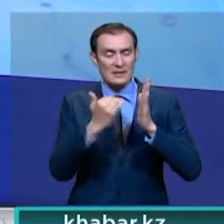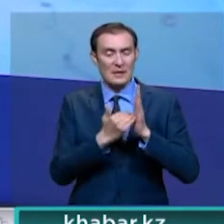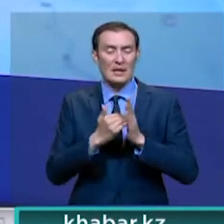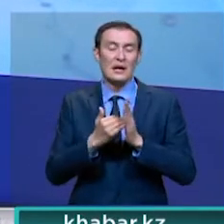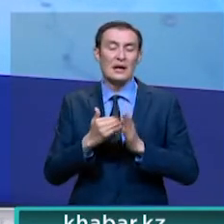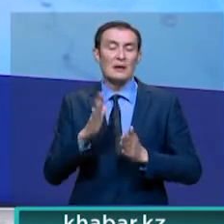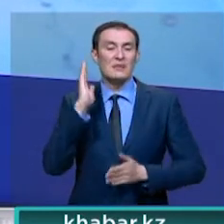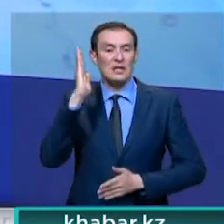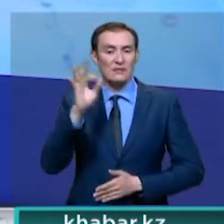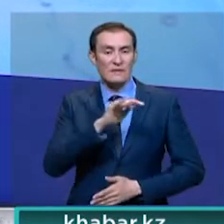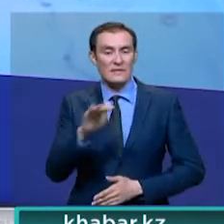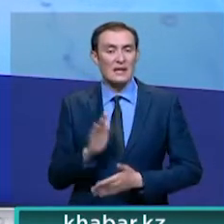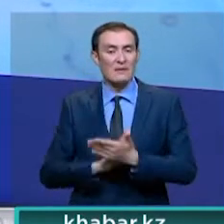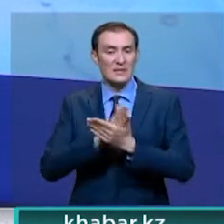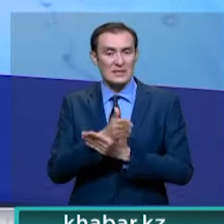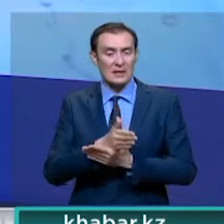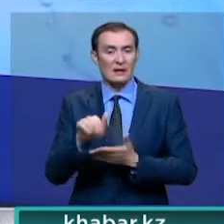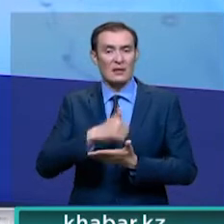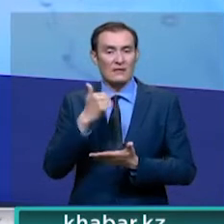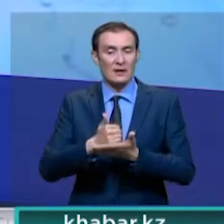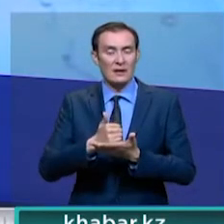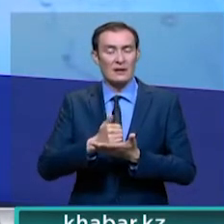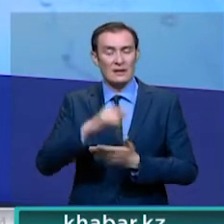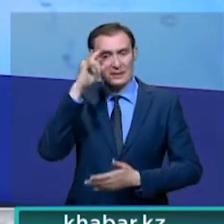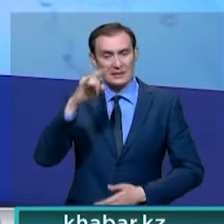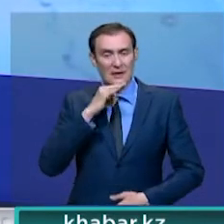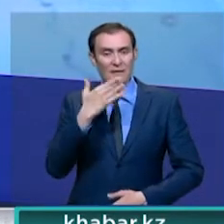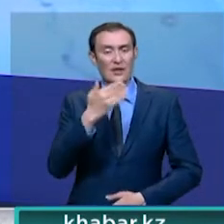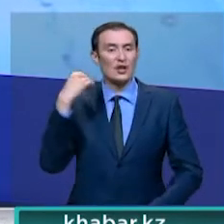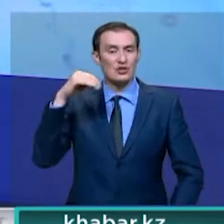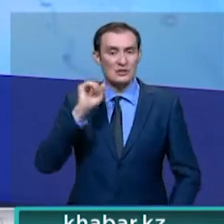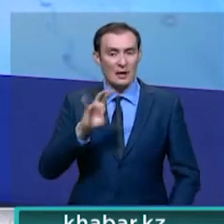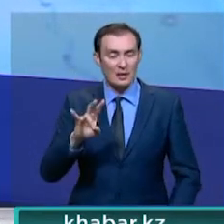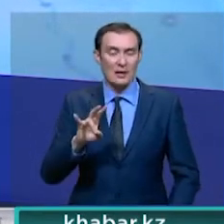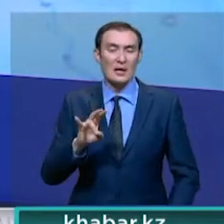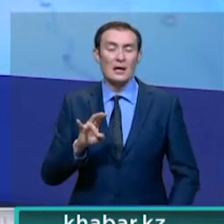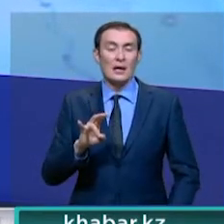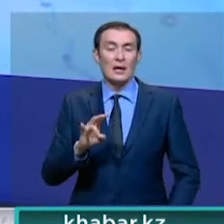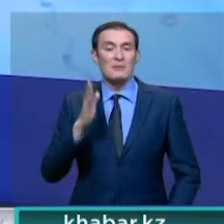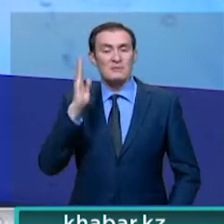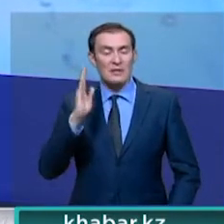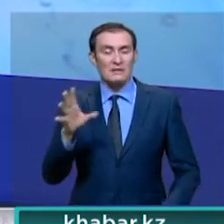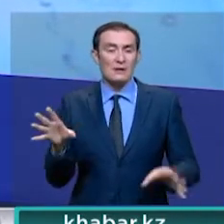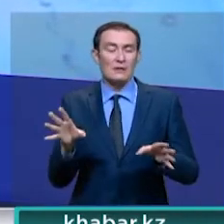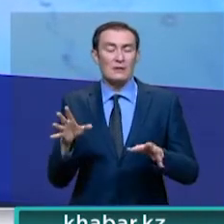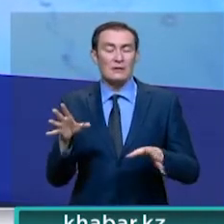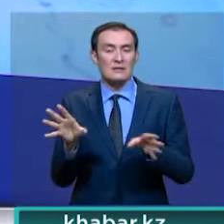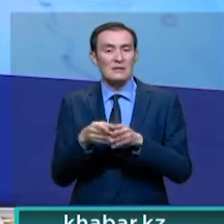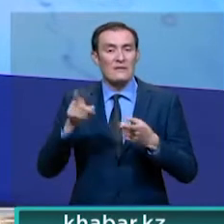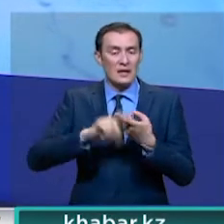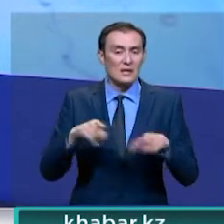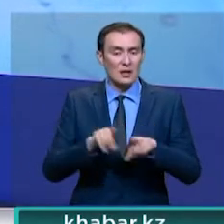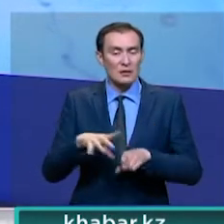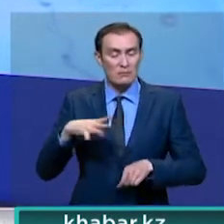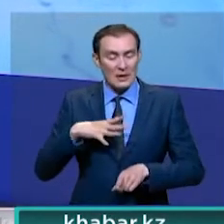предстоящего официального визита главы нашего государства в таджикистан перспективы межгосударственных связей также